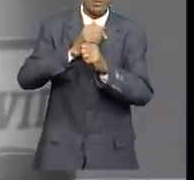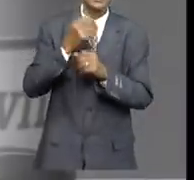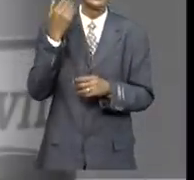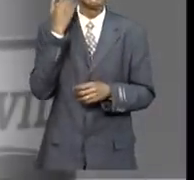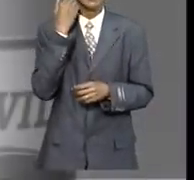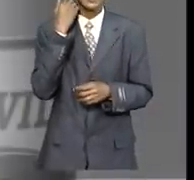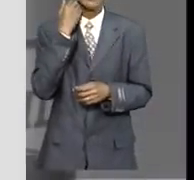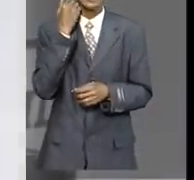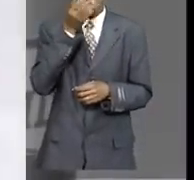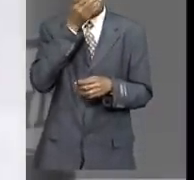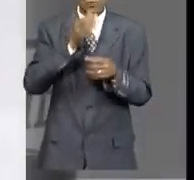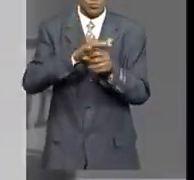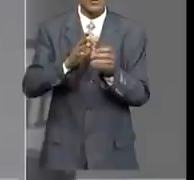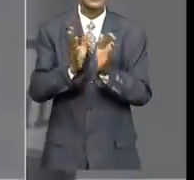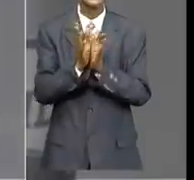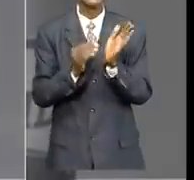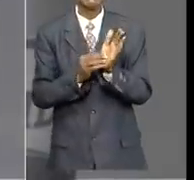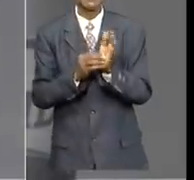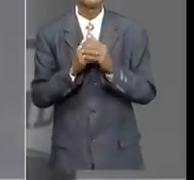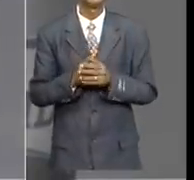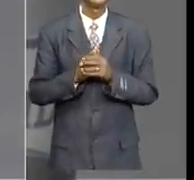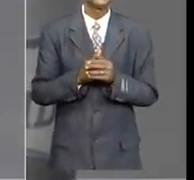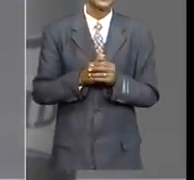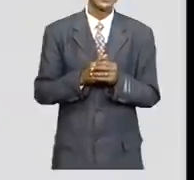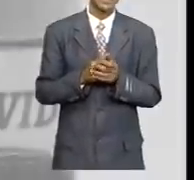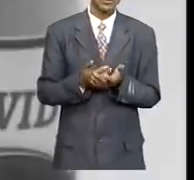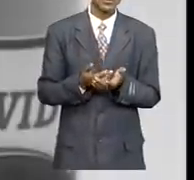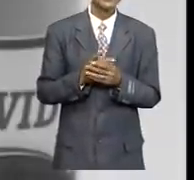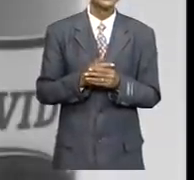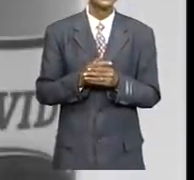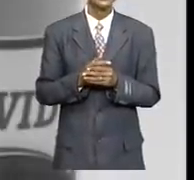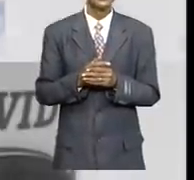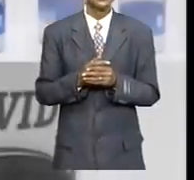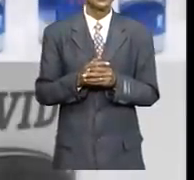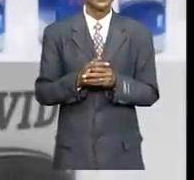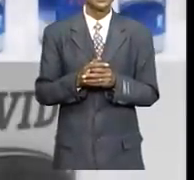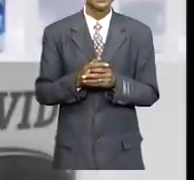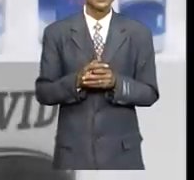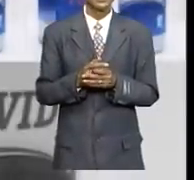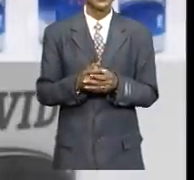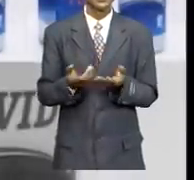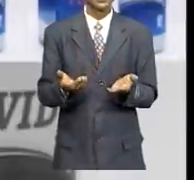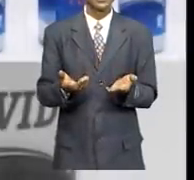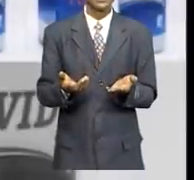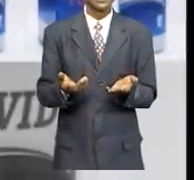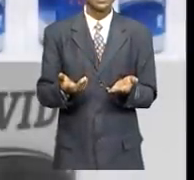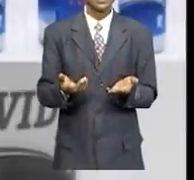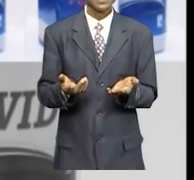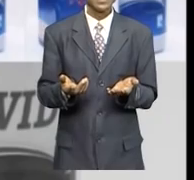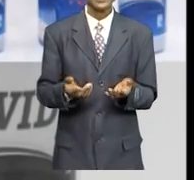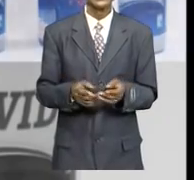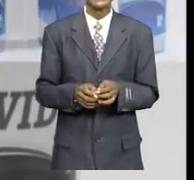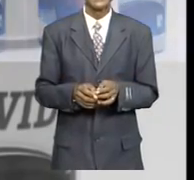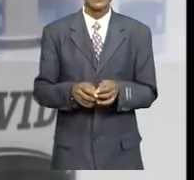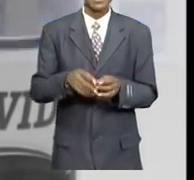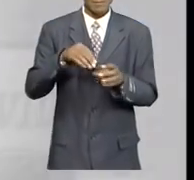ce, par les biais de son produit curatif 100% efficace contre le Covid-19, à savoir l'Emana Covid. Cette solution